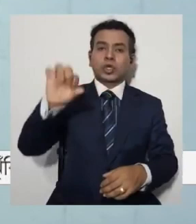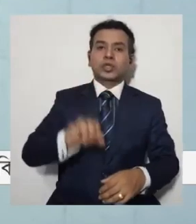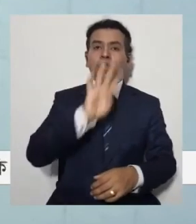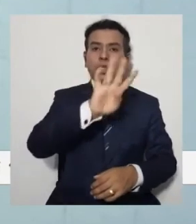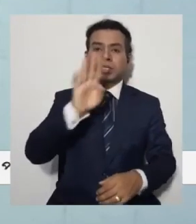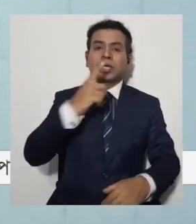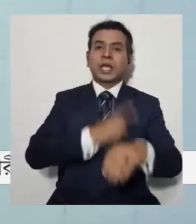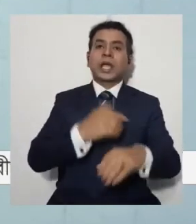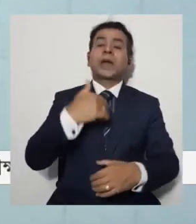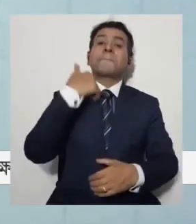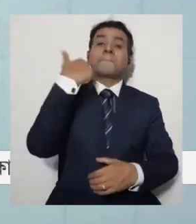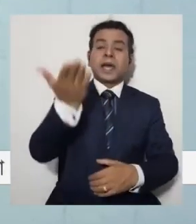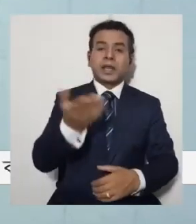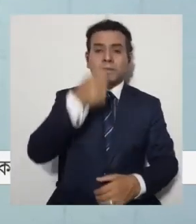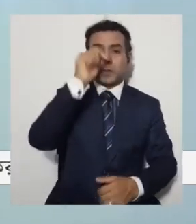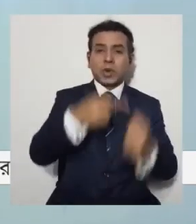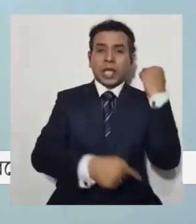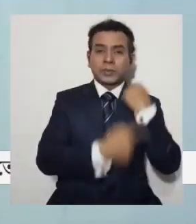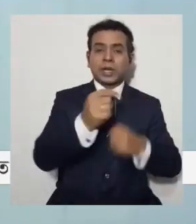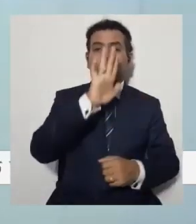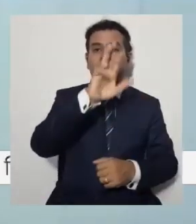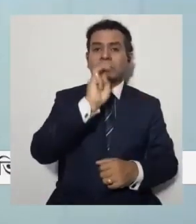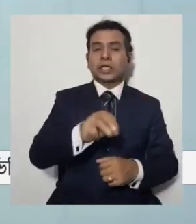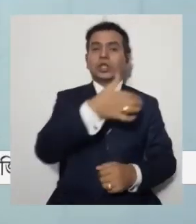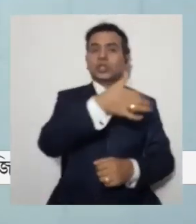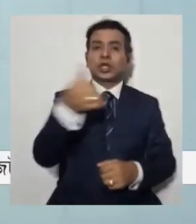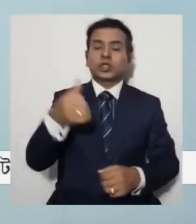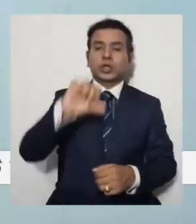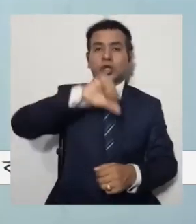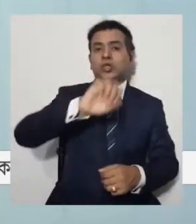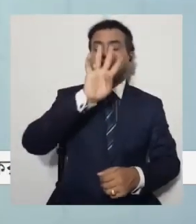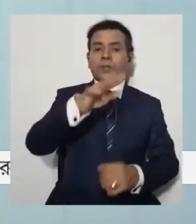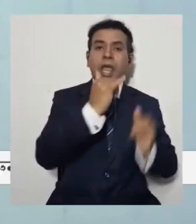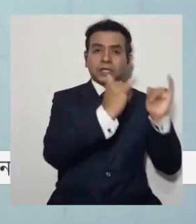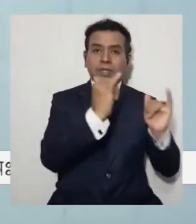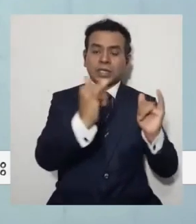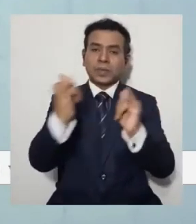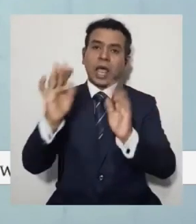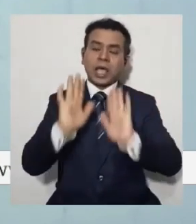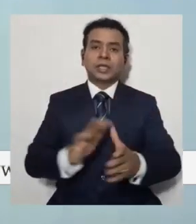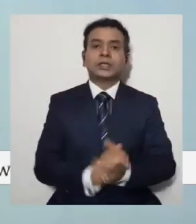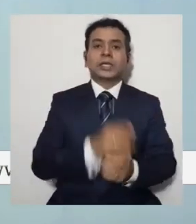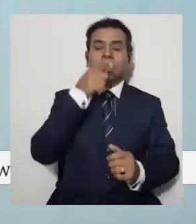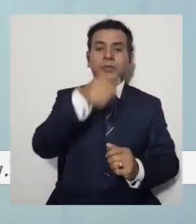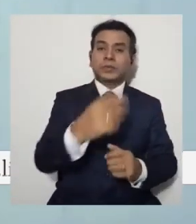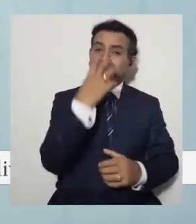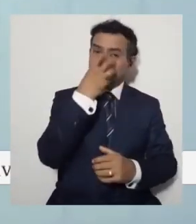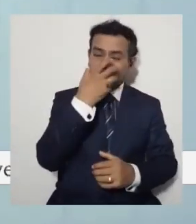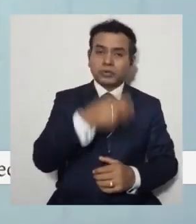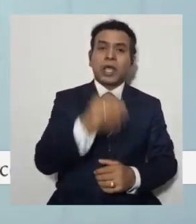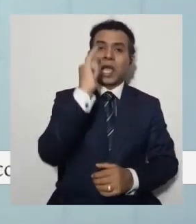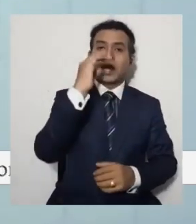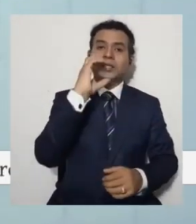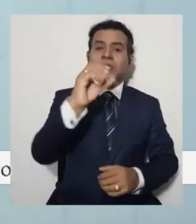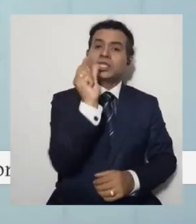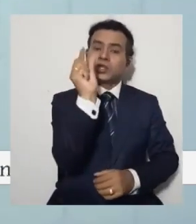5694টি, এবং এই সকল হাসপাতালে ডায়ালাইসিস ইউনিট এবং আইসিইউ শয্যা আছে। আইসিইউ শয্যা আছে 349টি এবং ডায়ালাইসিস শয্যা